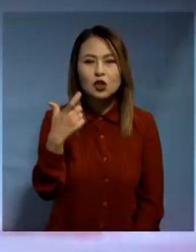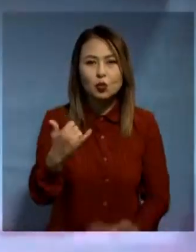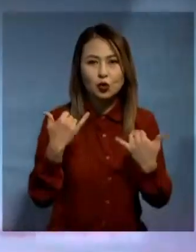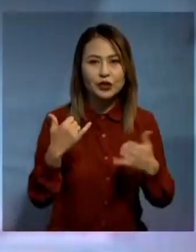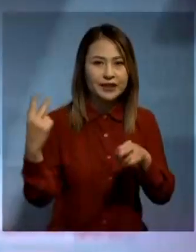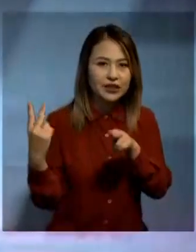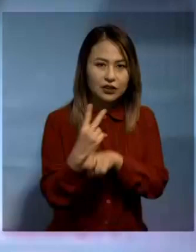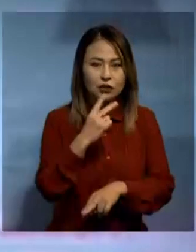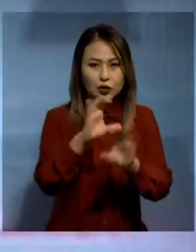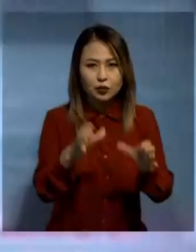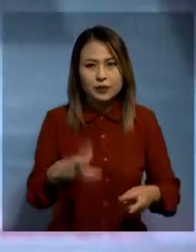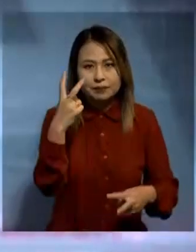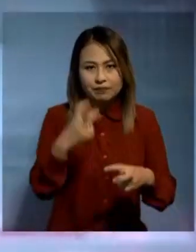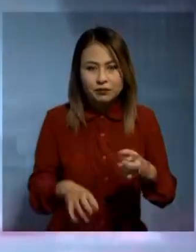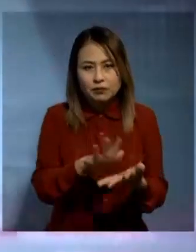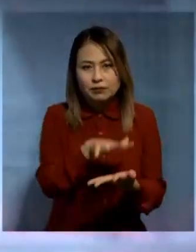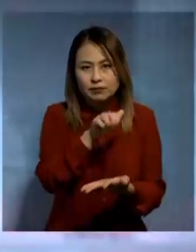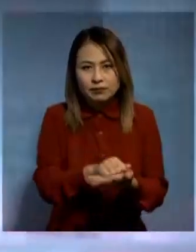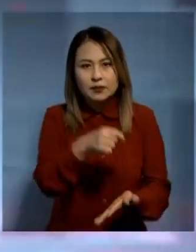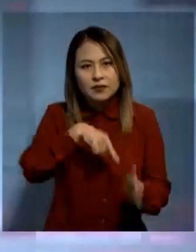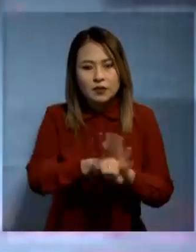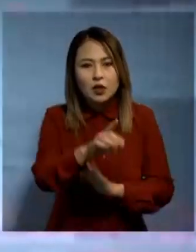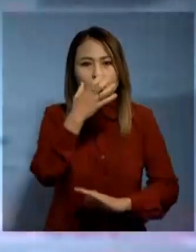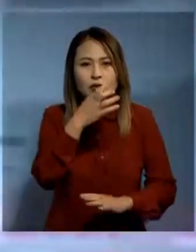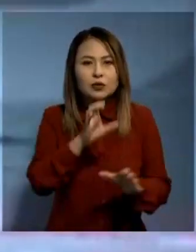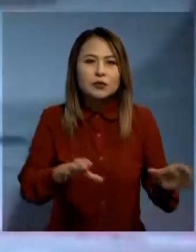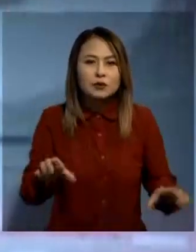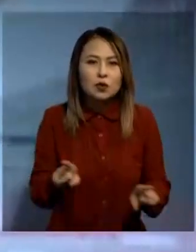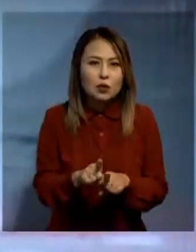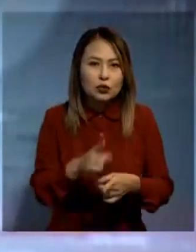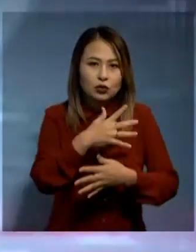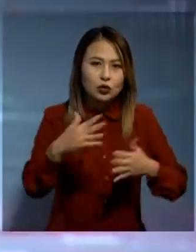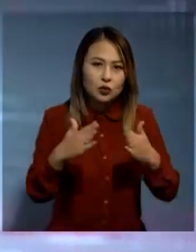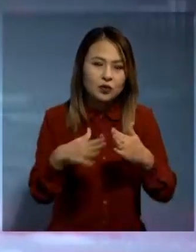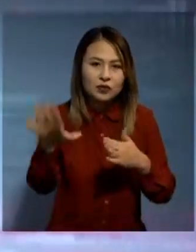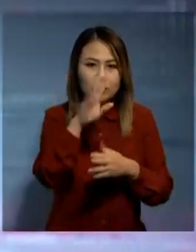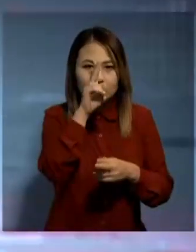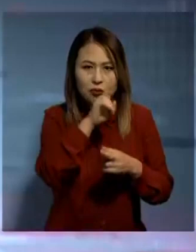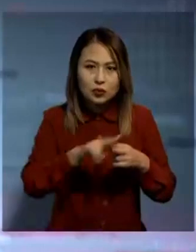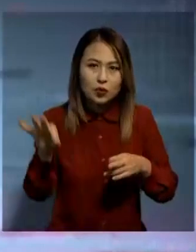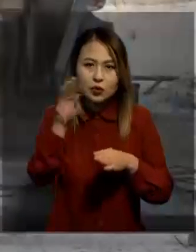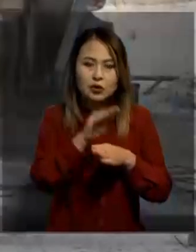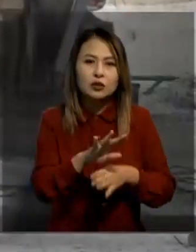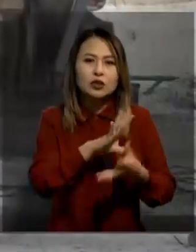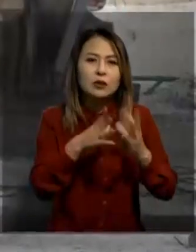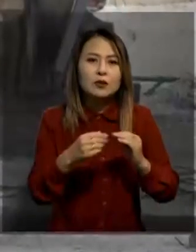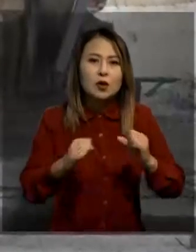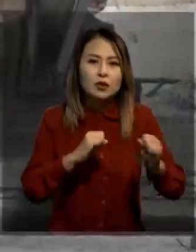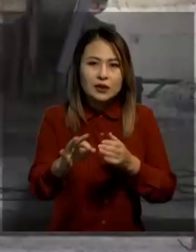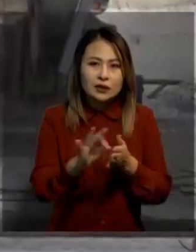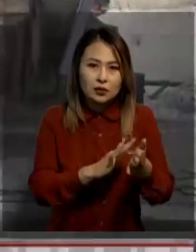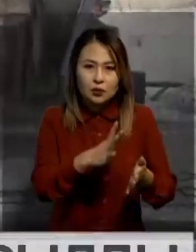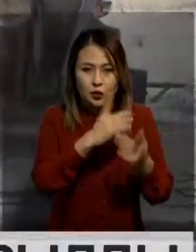Екібастұзда бүгін екінші рет құбыр жарылды. Апат орамішілік жылу желілерінде болып, көп қабатты үйлер жылусыз қалған. Бұл туралы жедел штаб